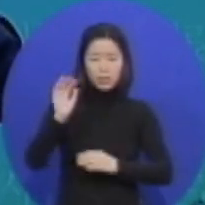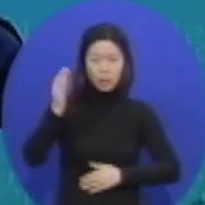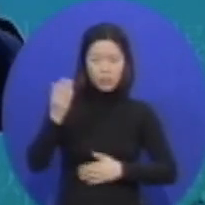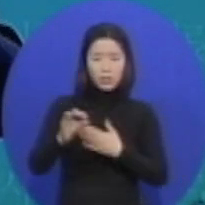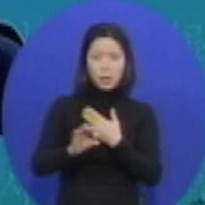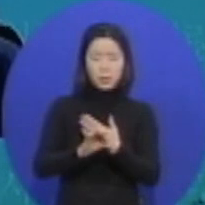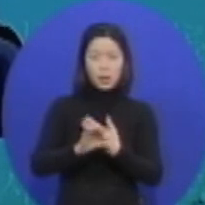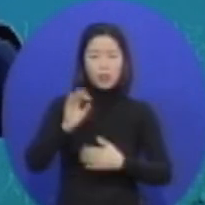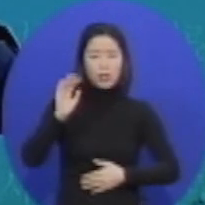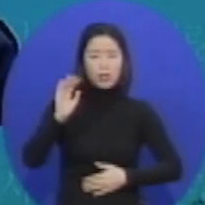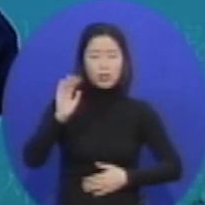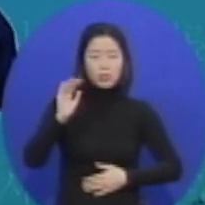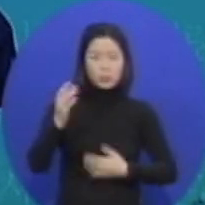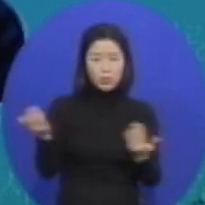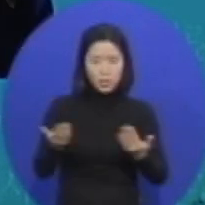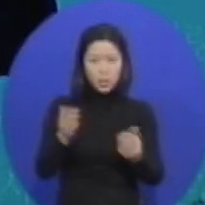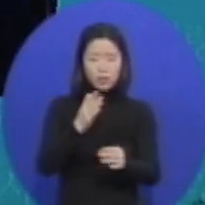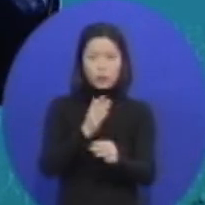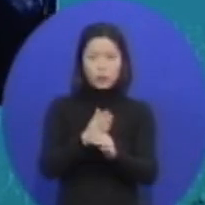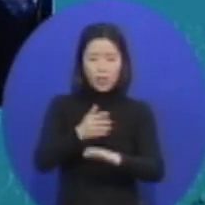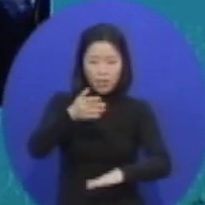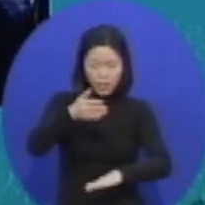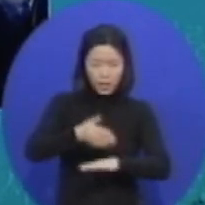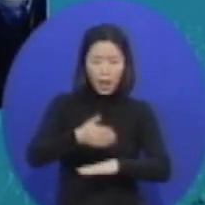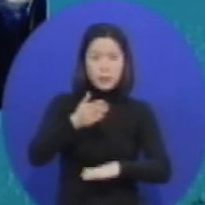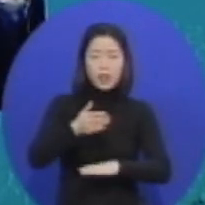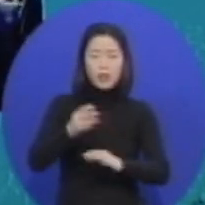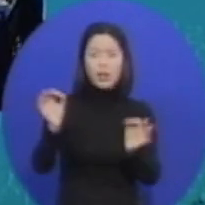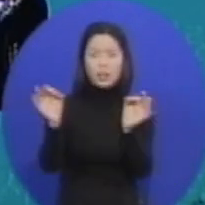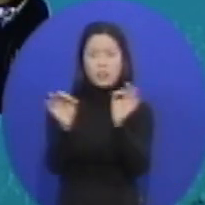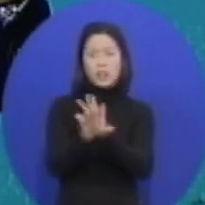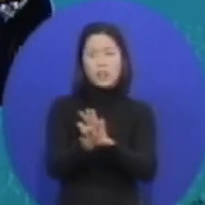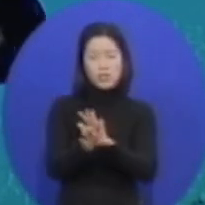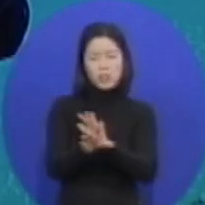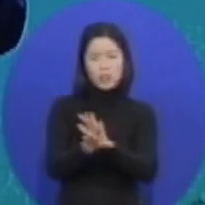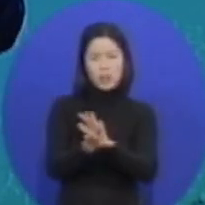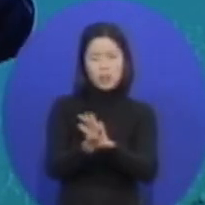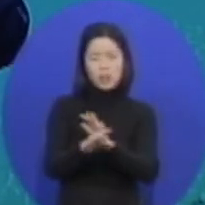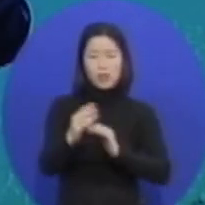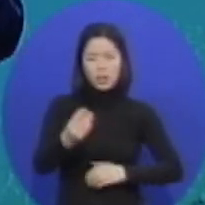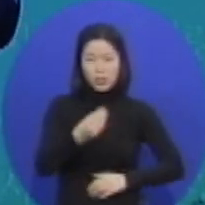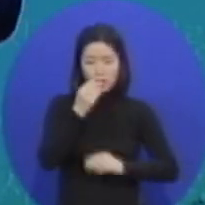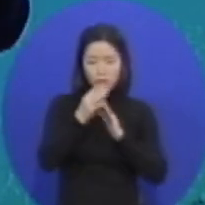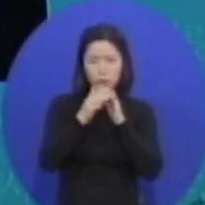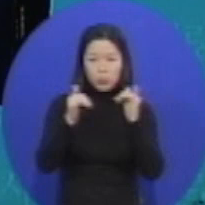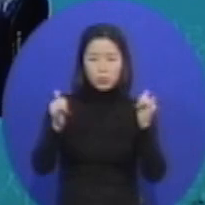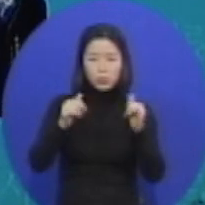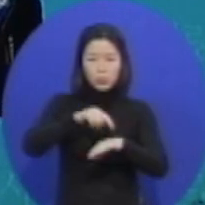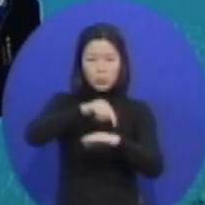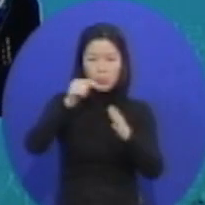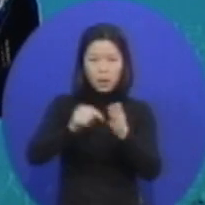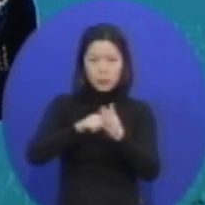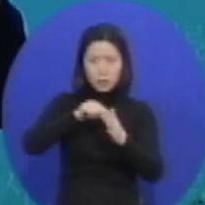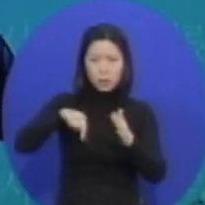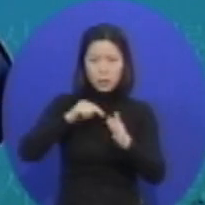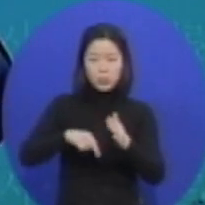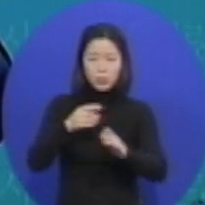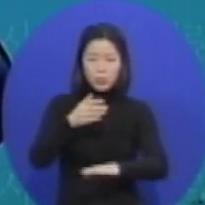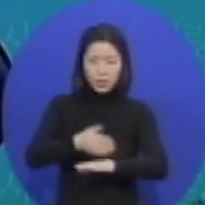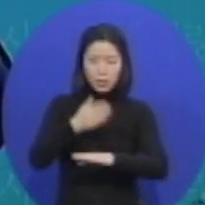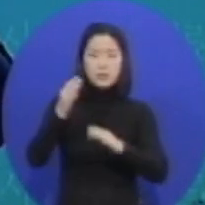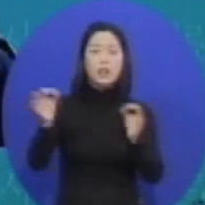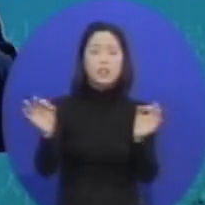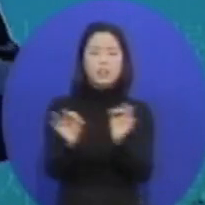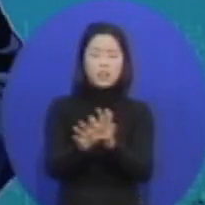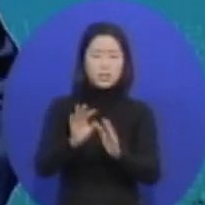되어지는 일 중에 감사가 사라질 거다 성도들의 마음에서 감사가 사라져 요